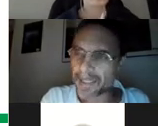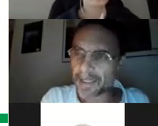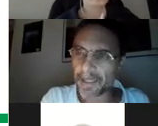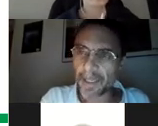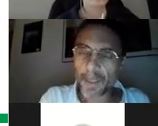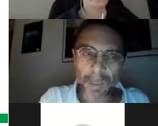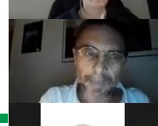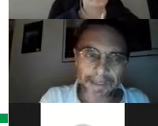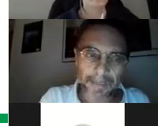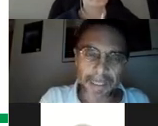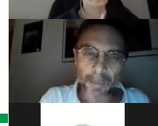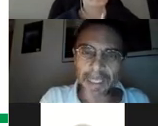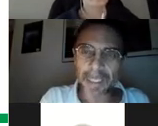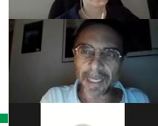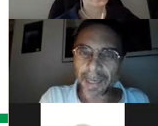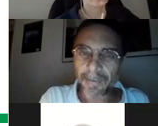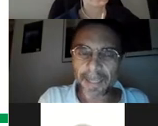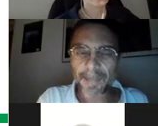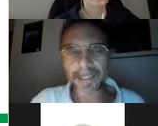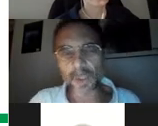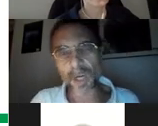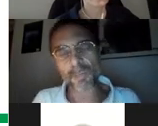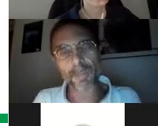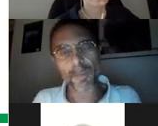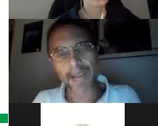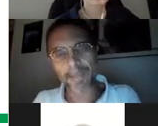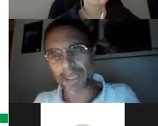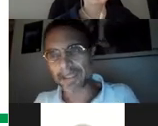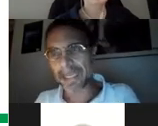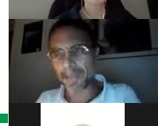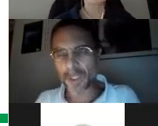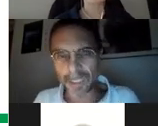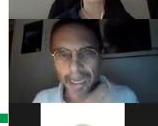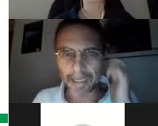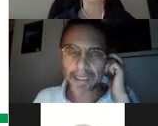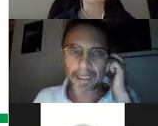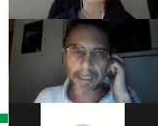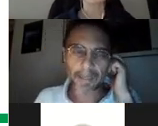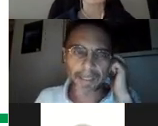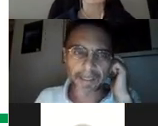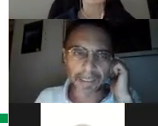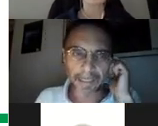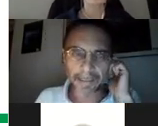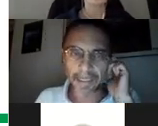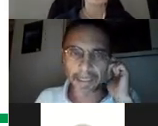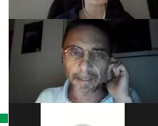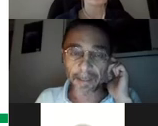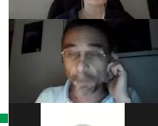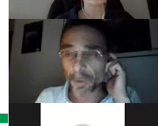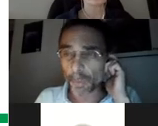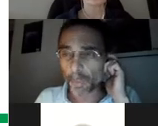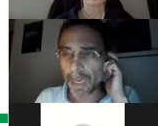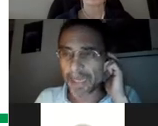informarsi sulla pandemia. Quindi, evidentemente, c'è un problema, una incapacità da parte delle